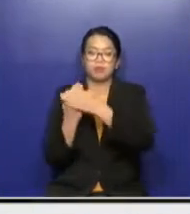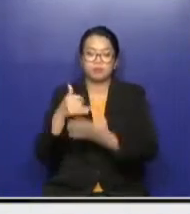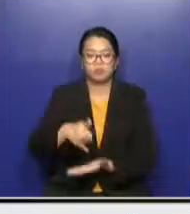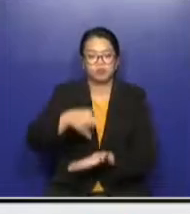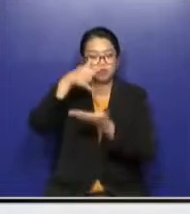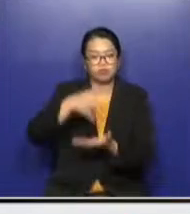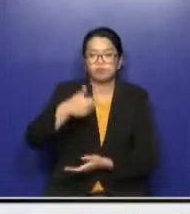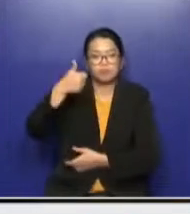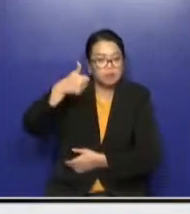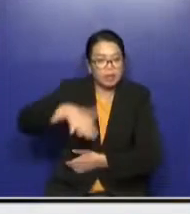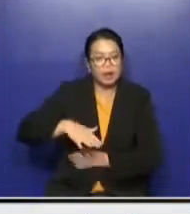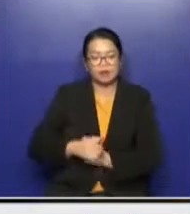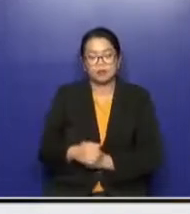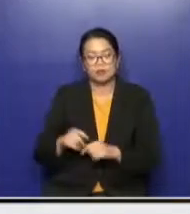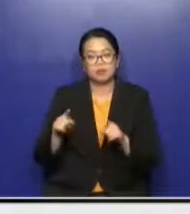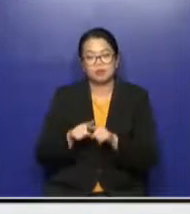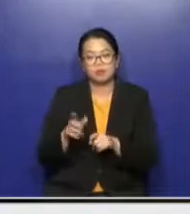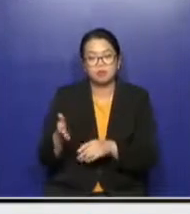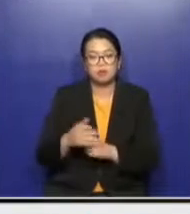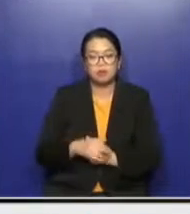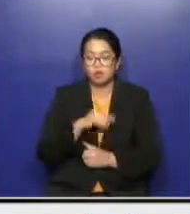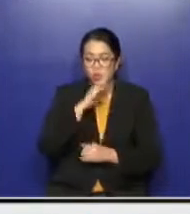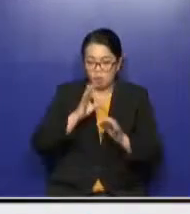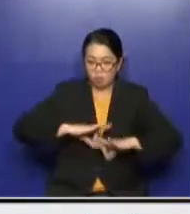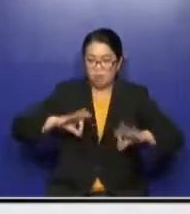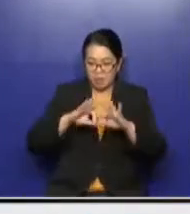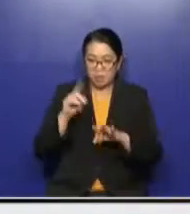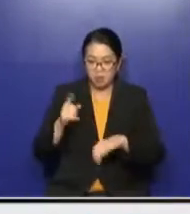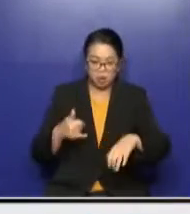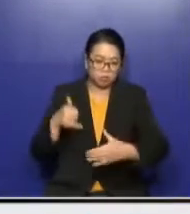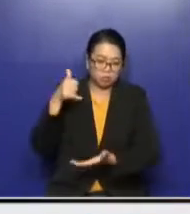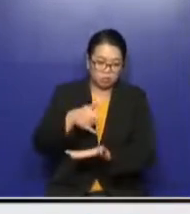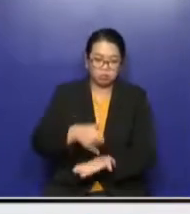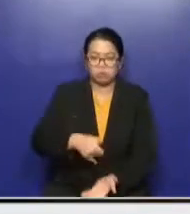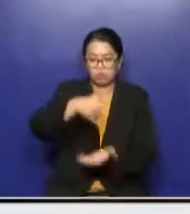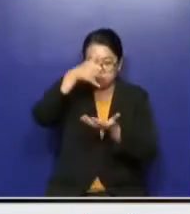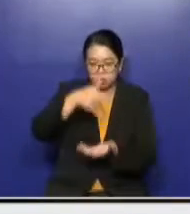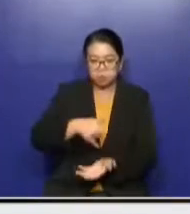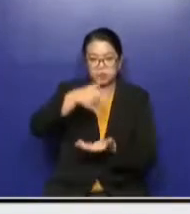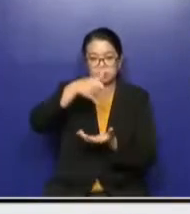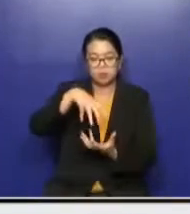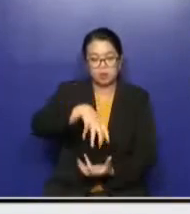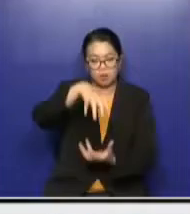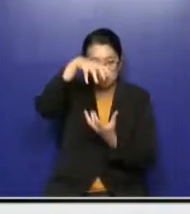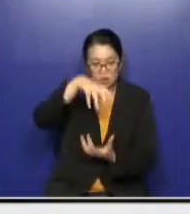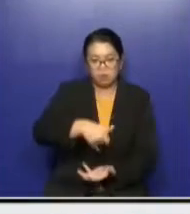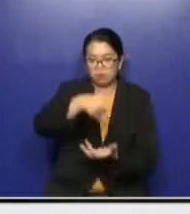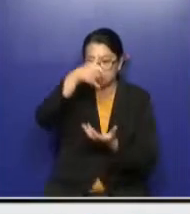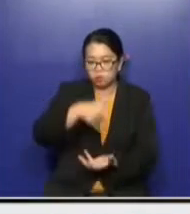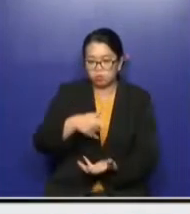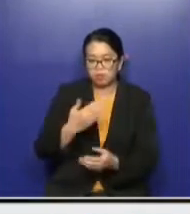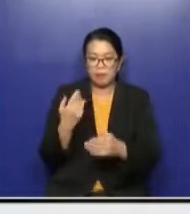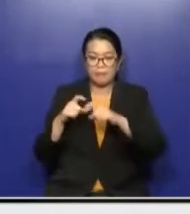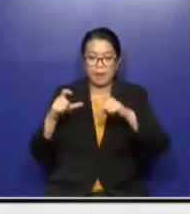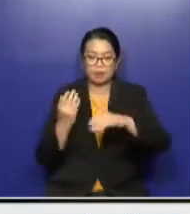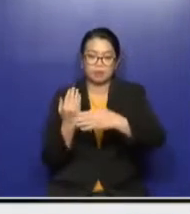ที่จะแตะถูกไหมฮะคนที่มีความจำเป็นคนที่มีส่วนเกี่ยวข้องเท่านั้นที่สามารถที่จะขึ้นได้หรือว่า